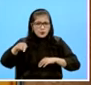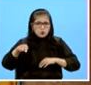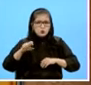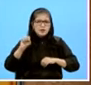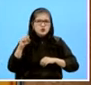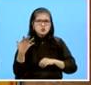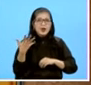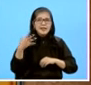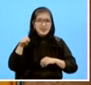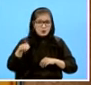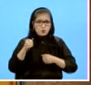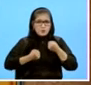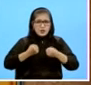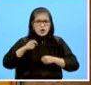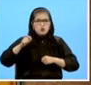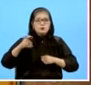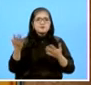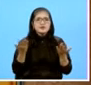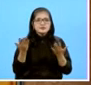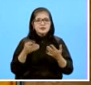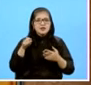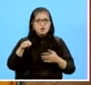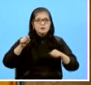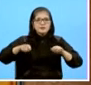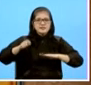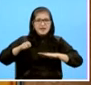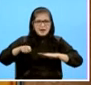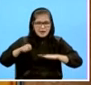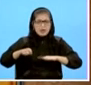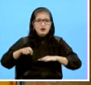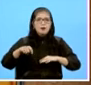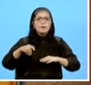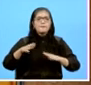dari upaya hukum biasa, yaitu di persidangan pada pengadilan